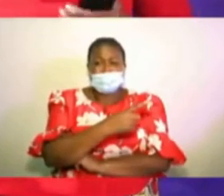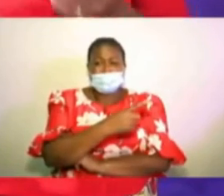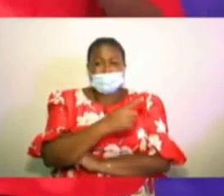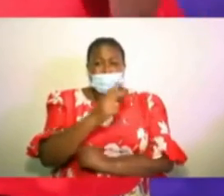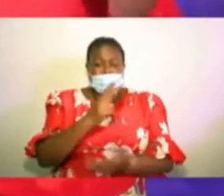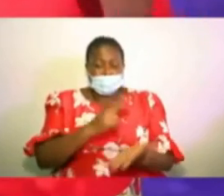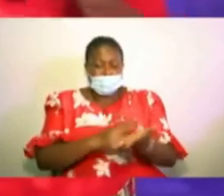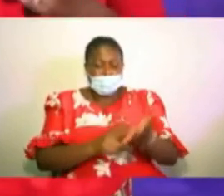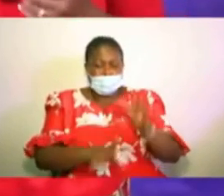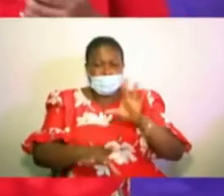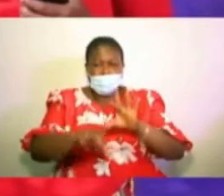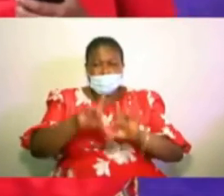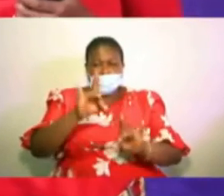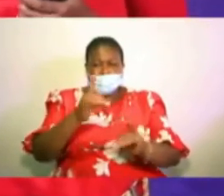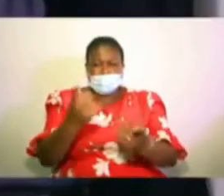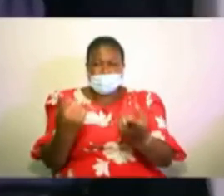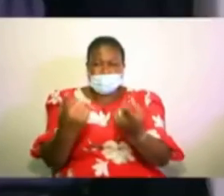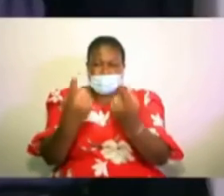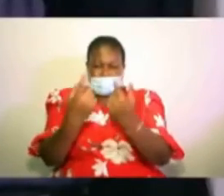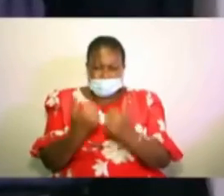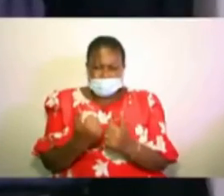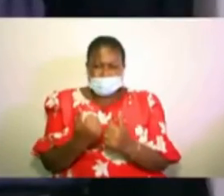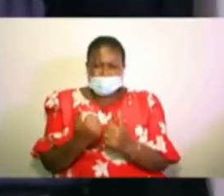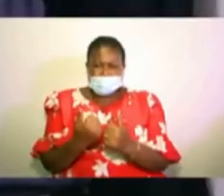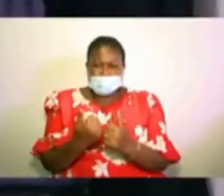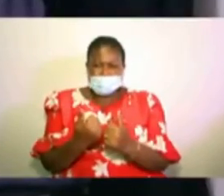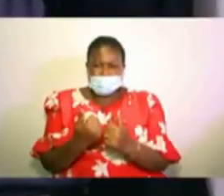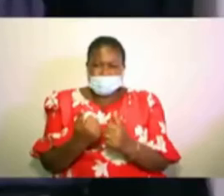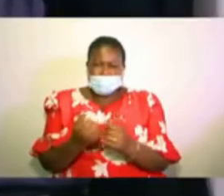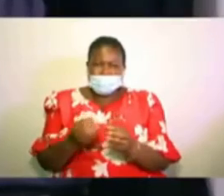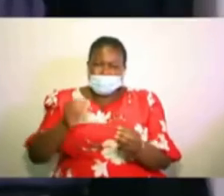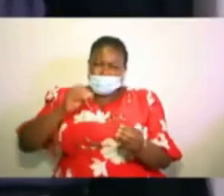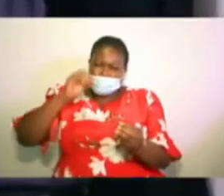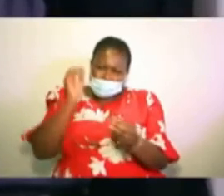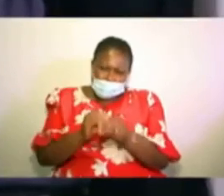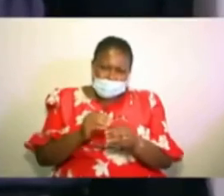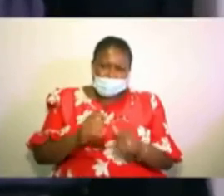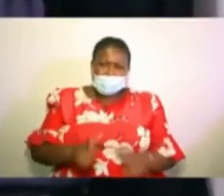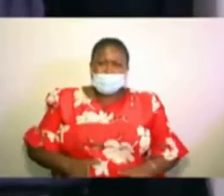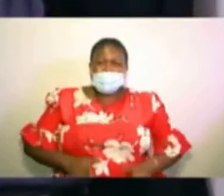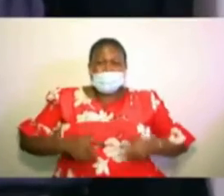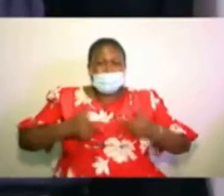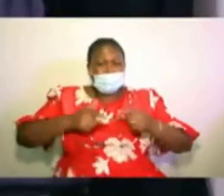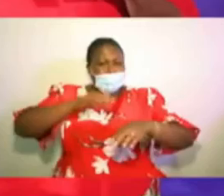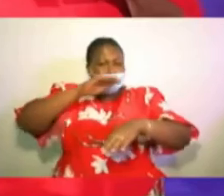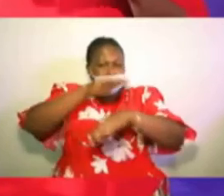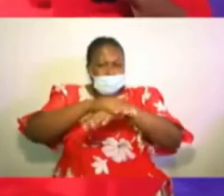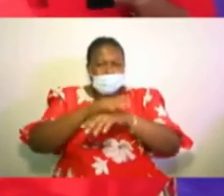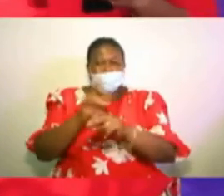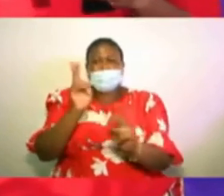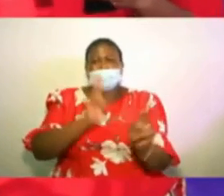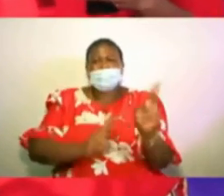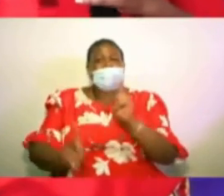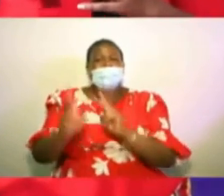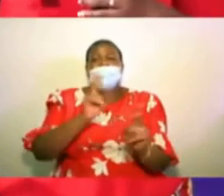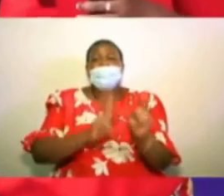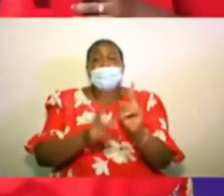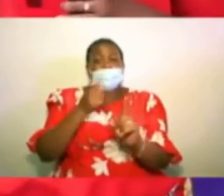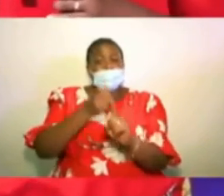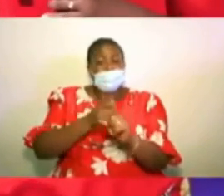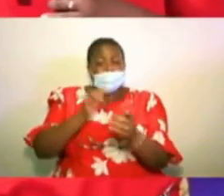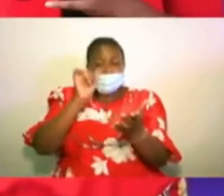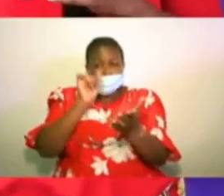descended. L'Esprit est descendu. He imparted new life to the soul and a new lifestyle of power, and from that day